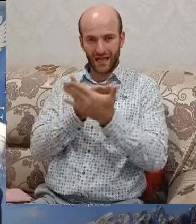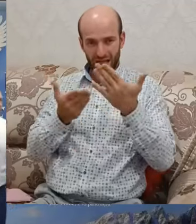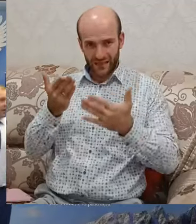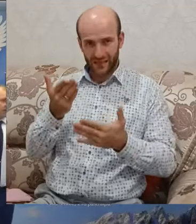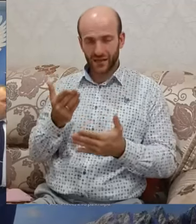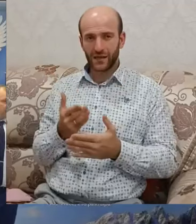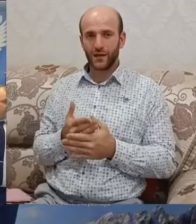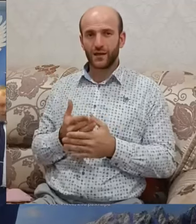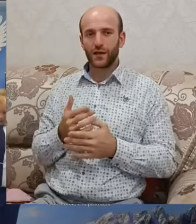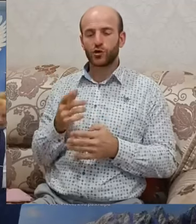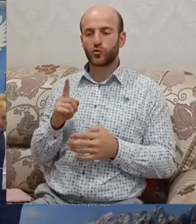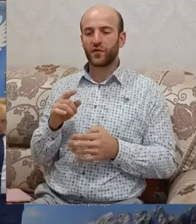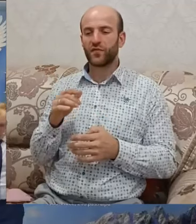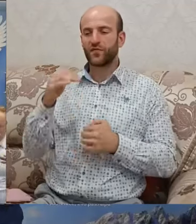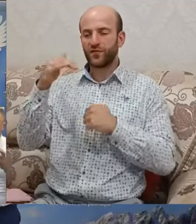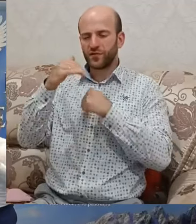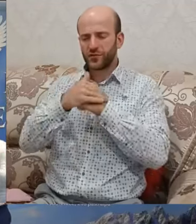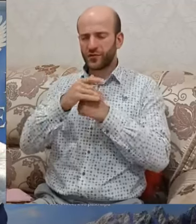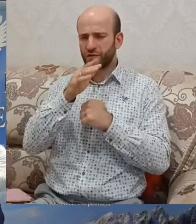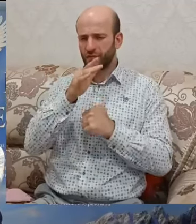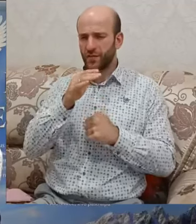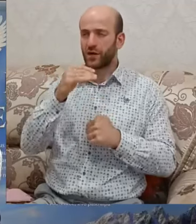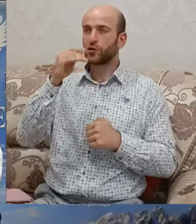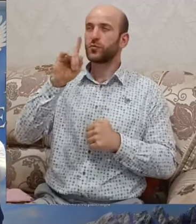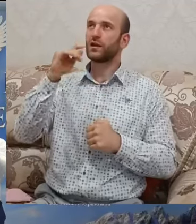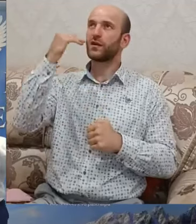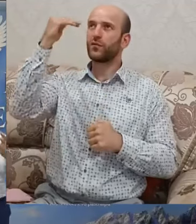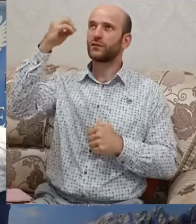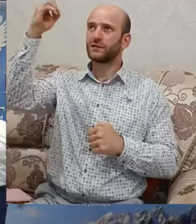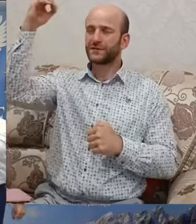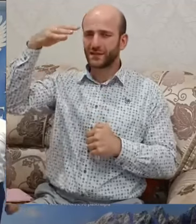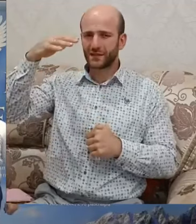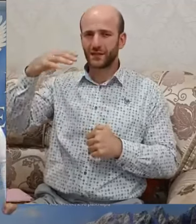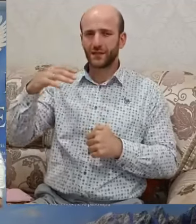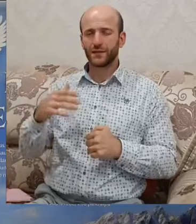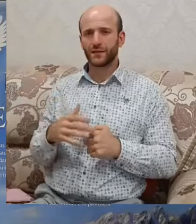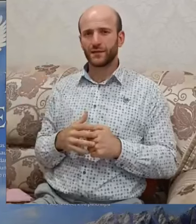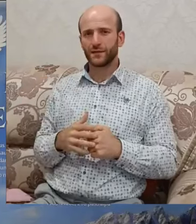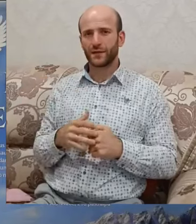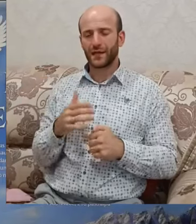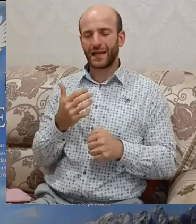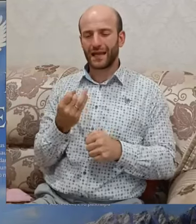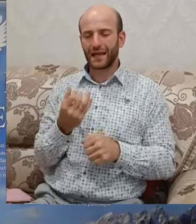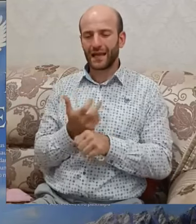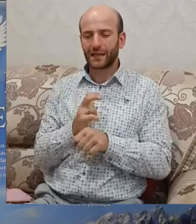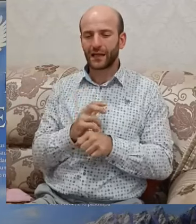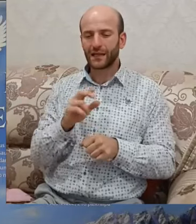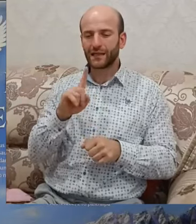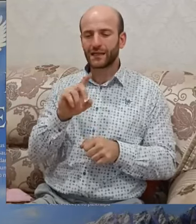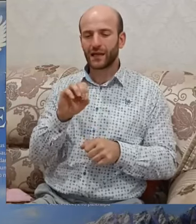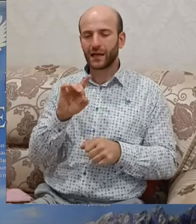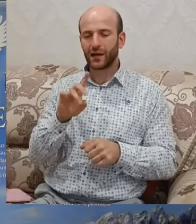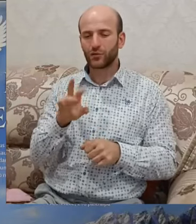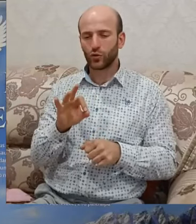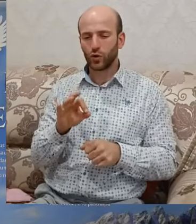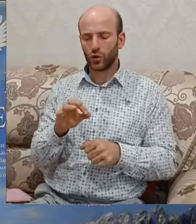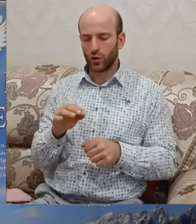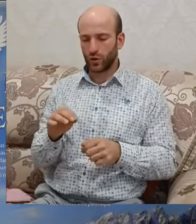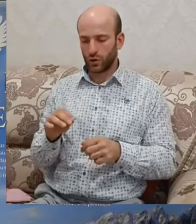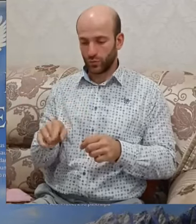šviesa. В вечернее время его свет. Груда субрясти к тобулуму. И это зерно созревает до совершенства.